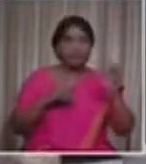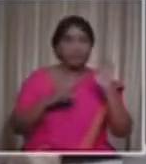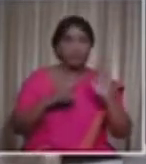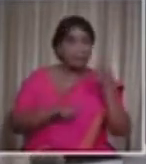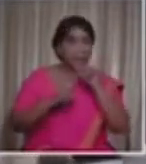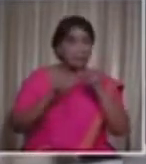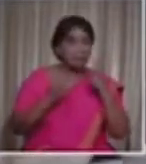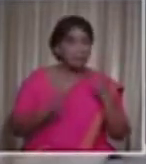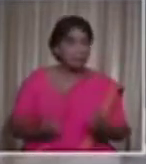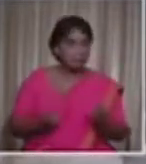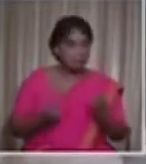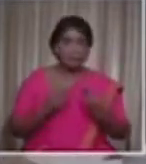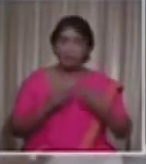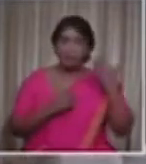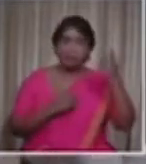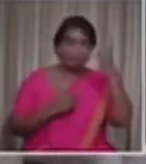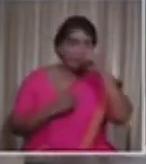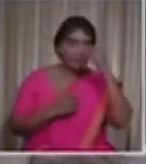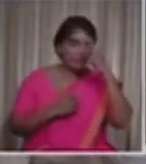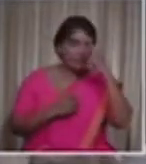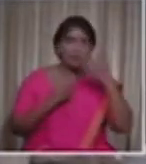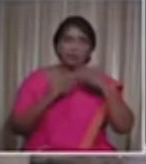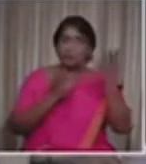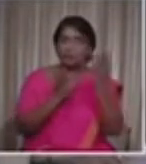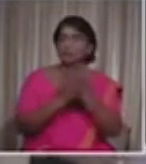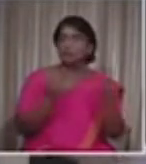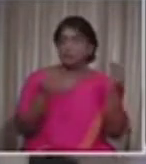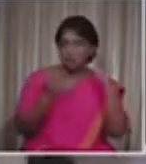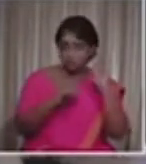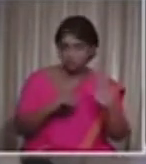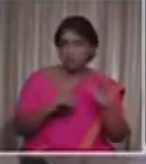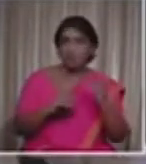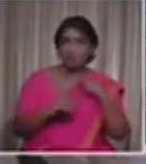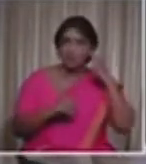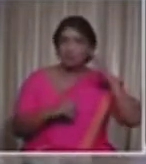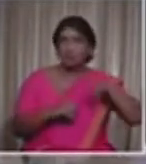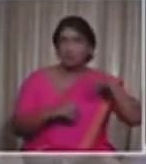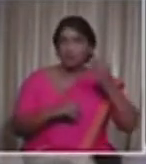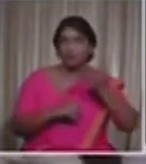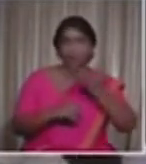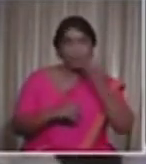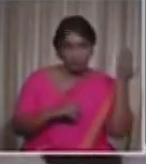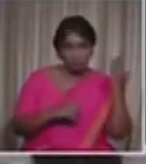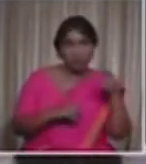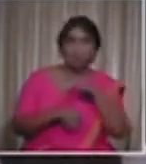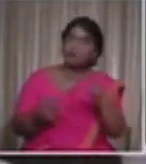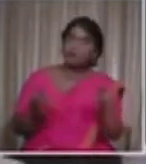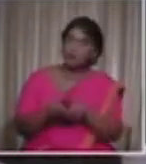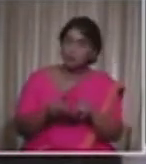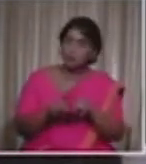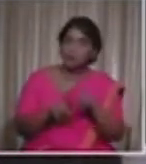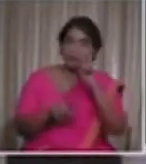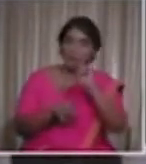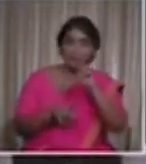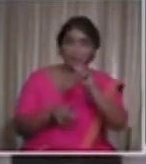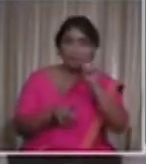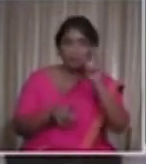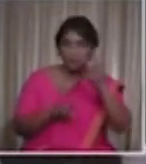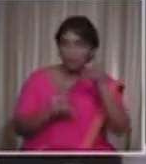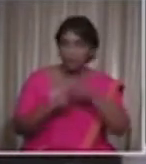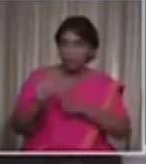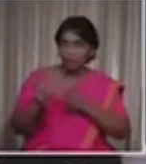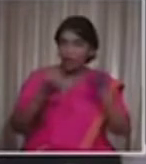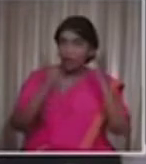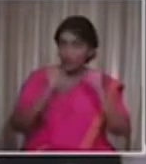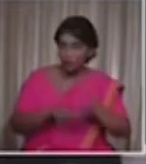ඖෂධ හිඟය ඉදිරි මාස දෙක තුළදී මගහැරින් යන බවට විශ්වාස කරන්න පුළුවන්. ඒ වගේම 2023 වර්ෂයේ අවසාන